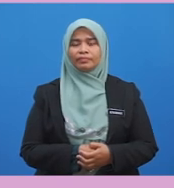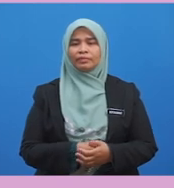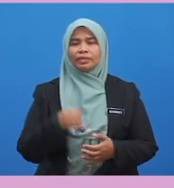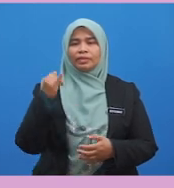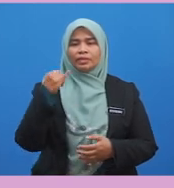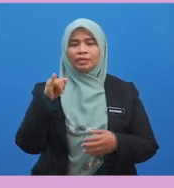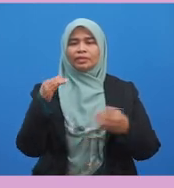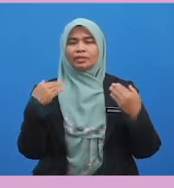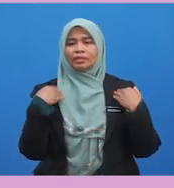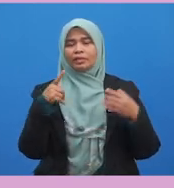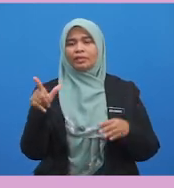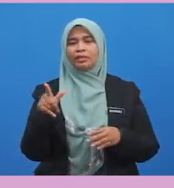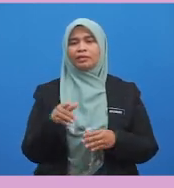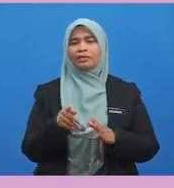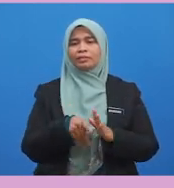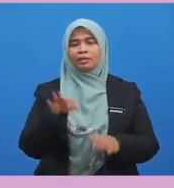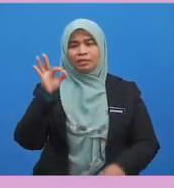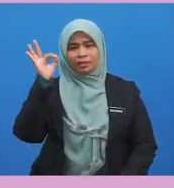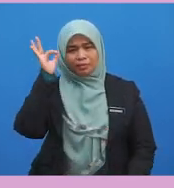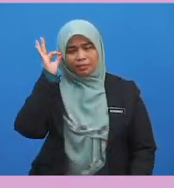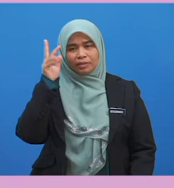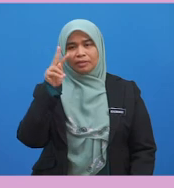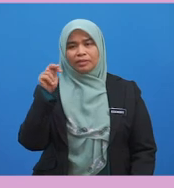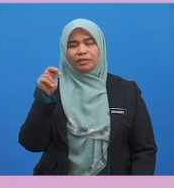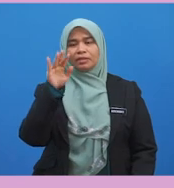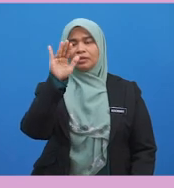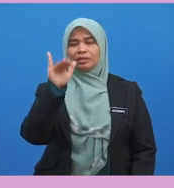Ia adalah pemikiran yang